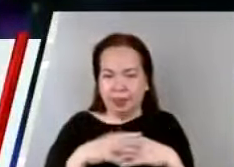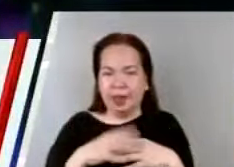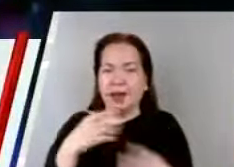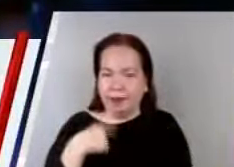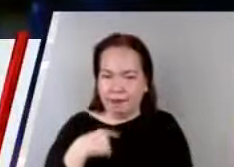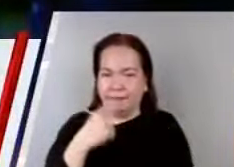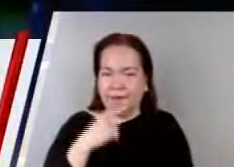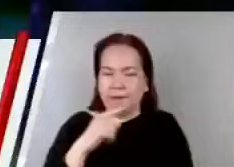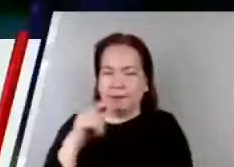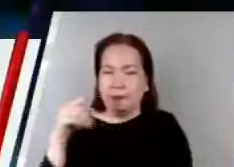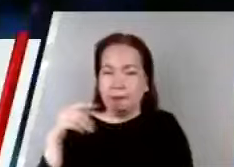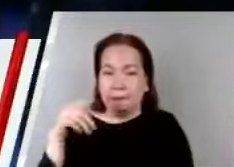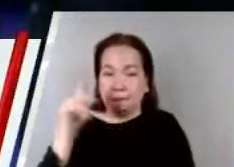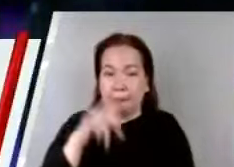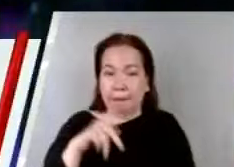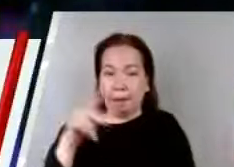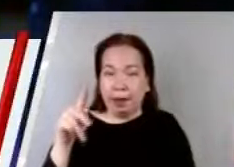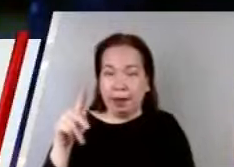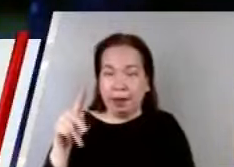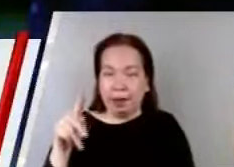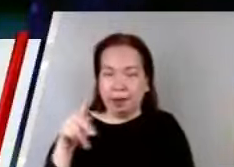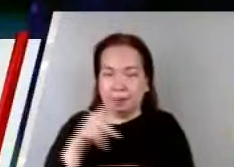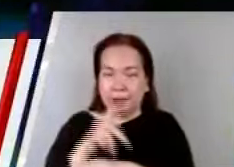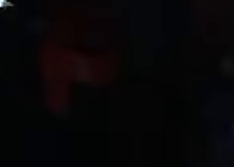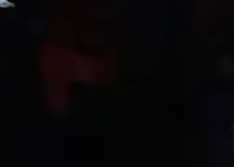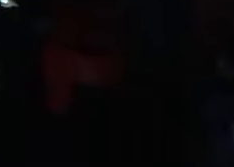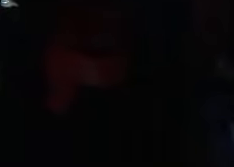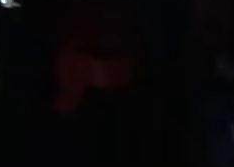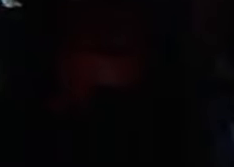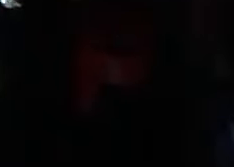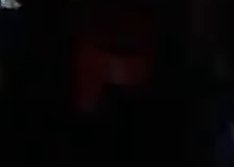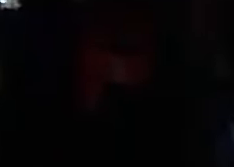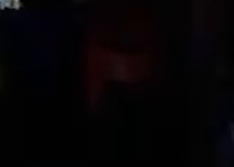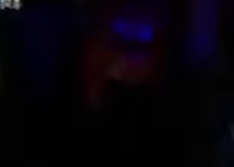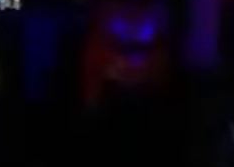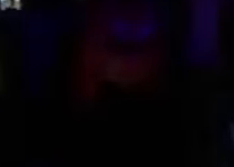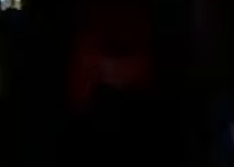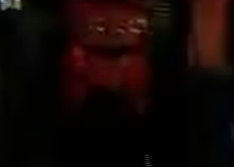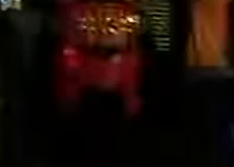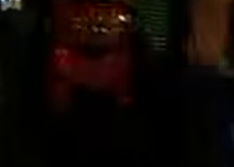bansa, ramdam na ang Paskong Kabalen.